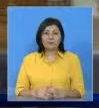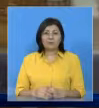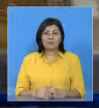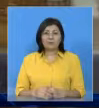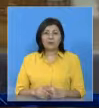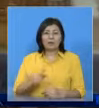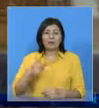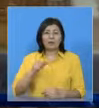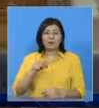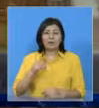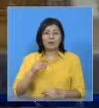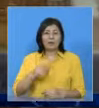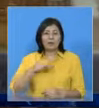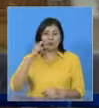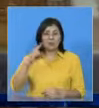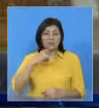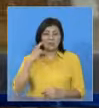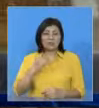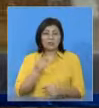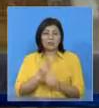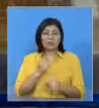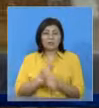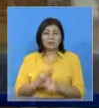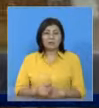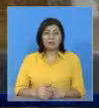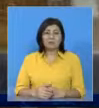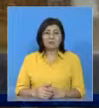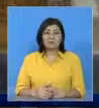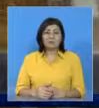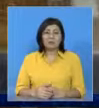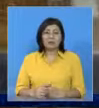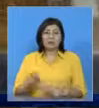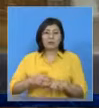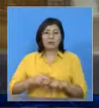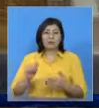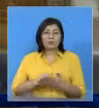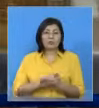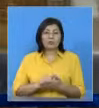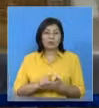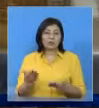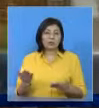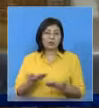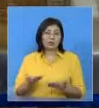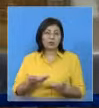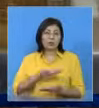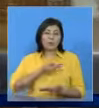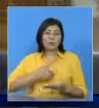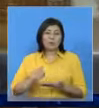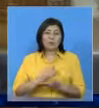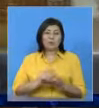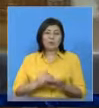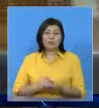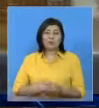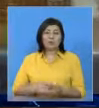географию Казахстана хотим сделать для сакральных мест, которые... Вот эти, которые материалы, которые мы собирали, эти духовные